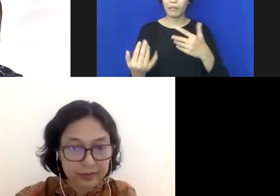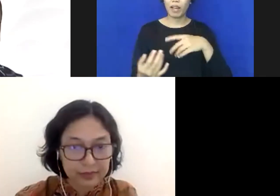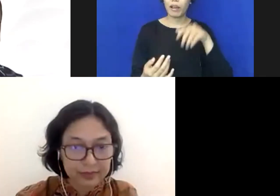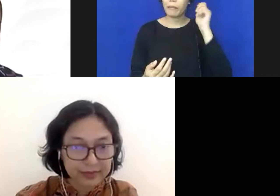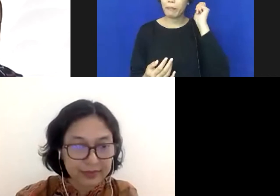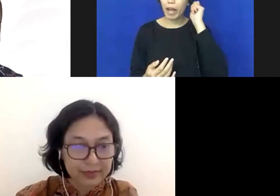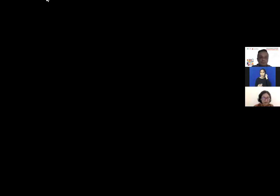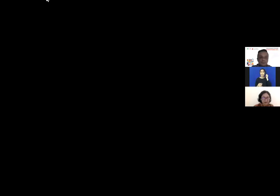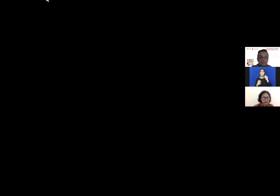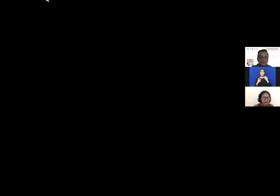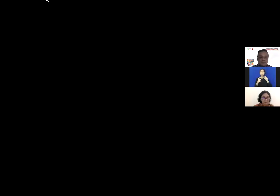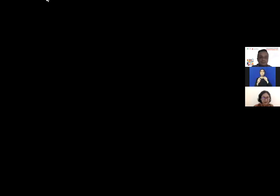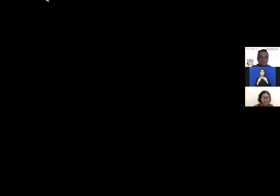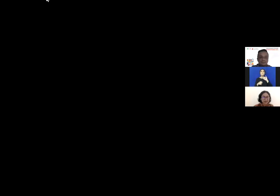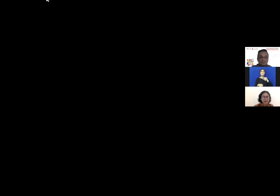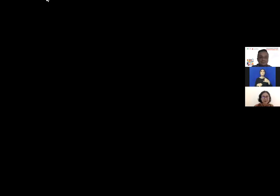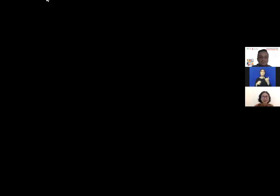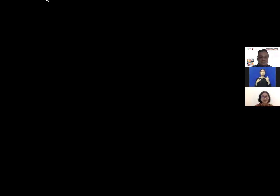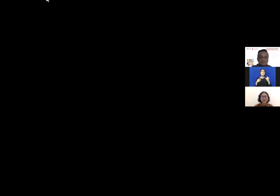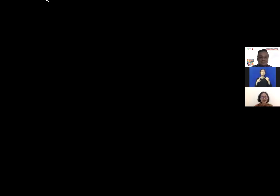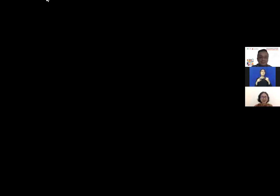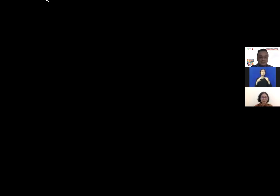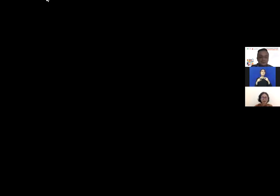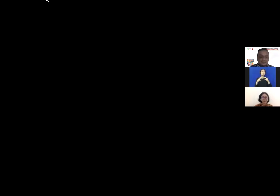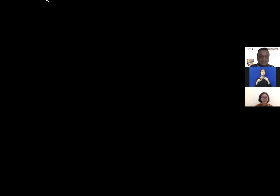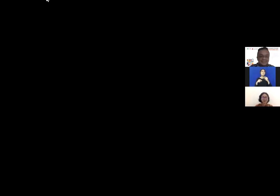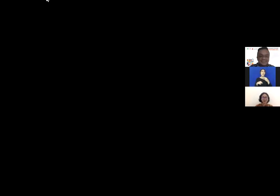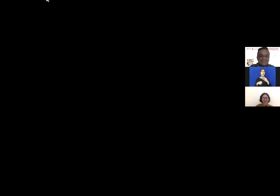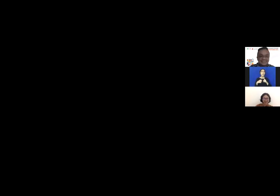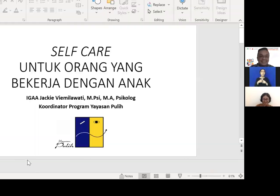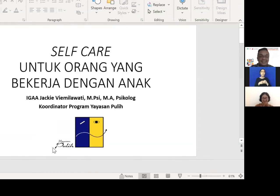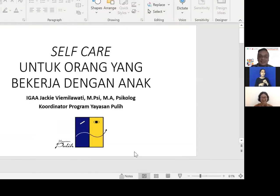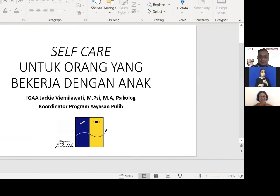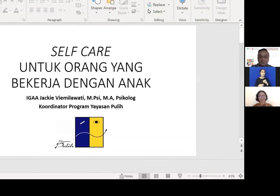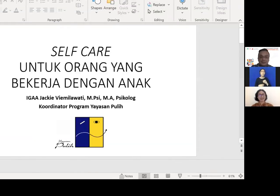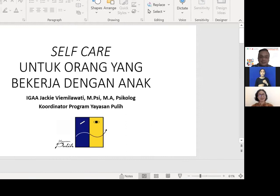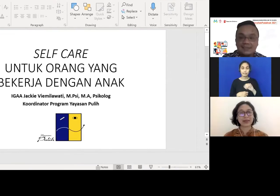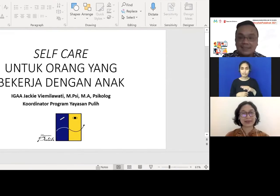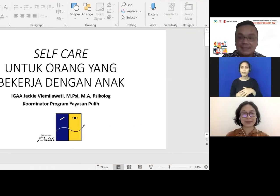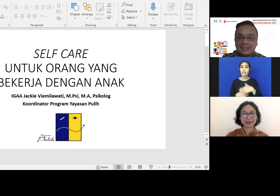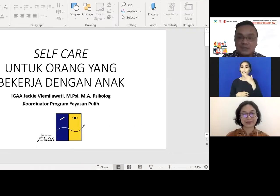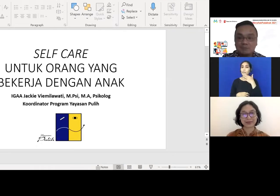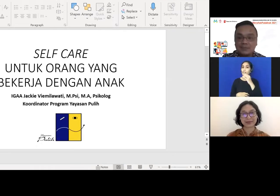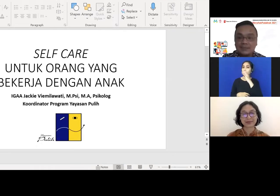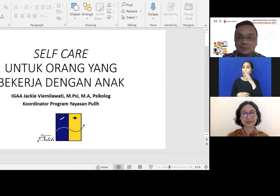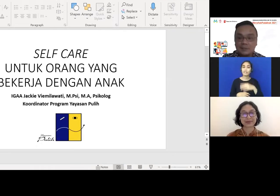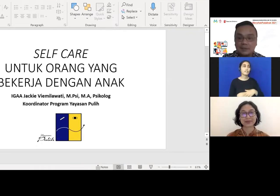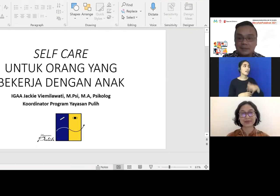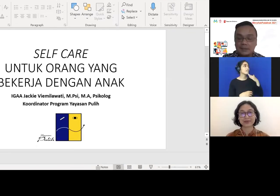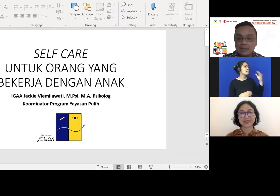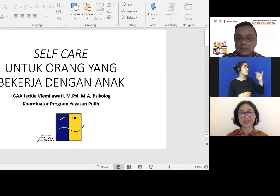Halo, selamat siang Mbak Jeki, apa kabar? Selamat siang Mas Bram. Oke, semoga sehat selalu ya Mbak